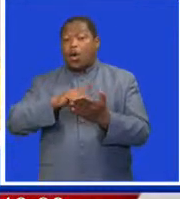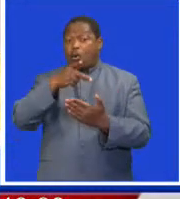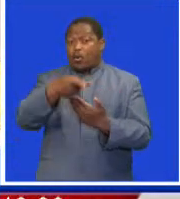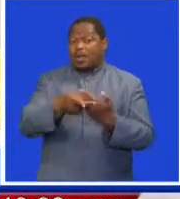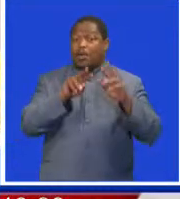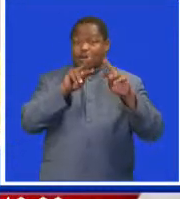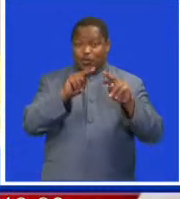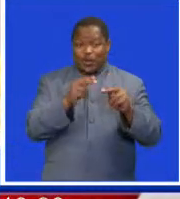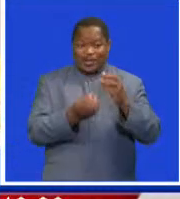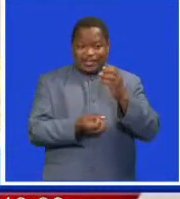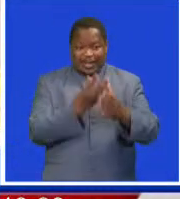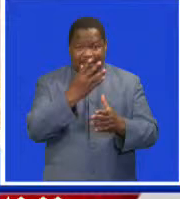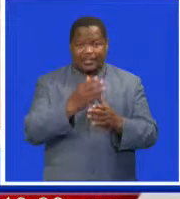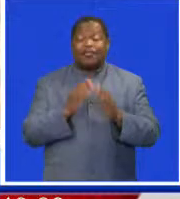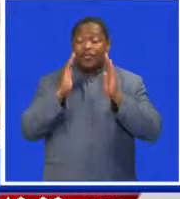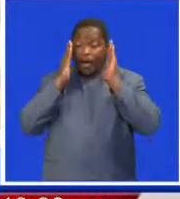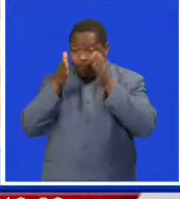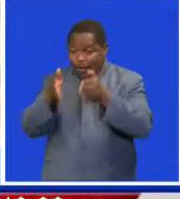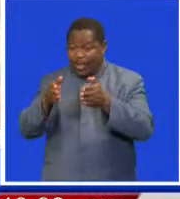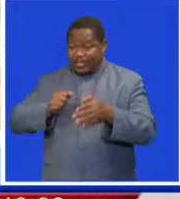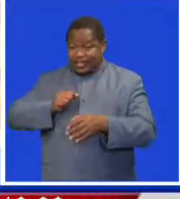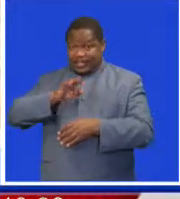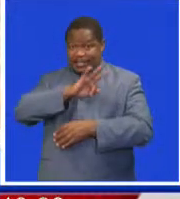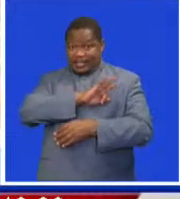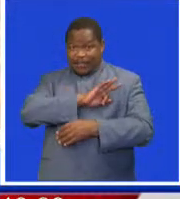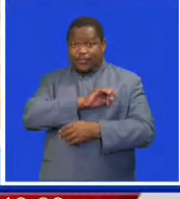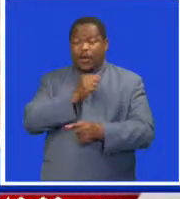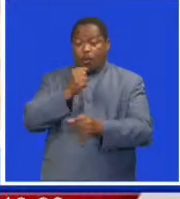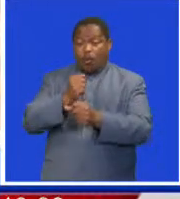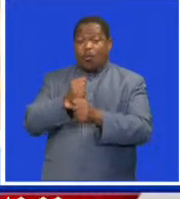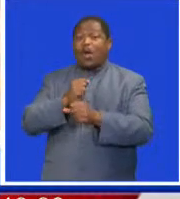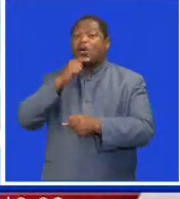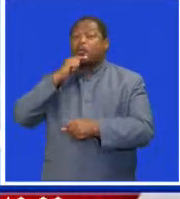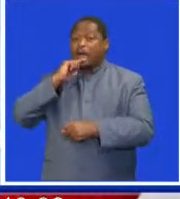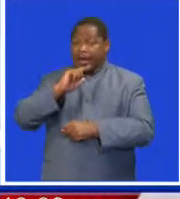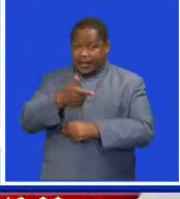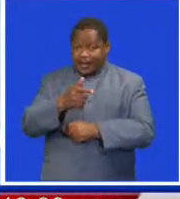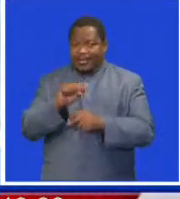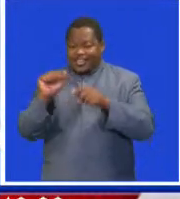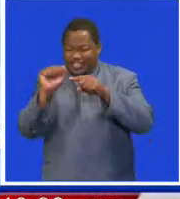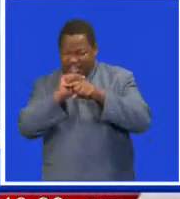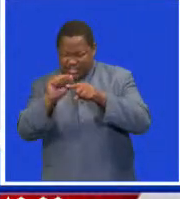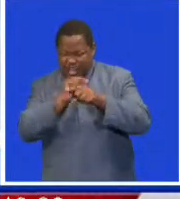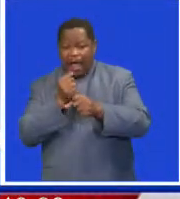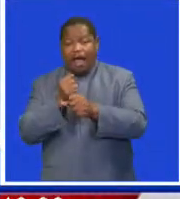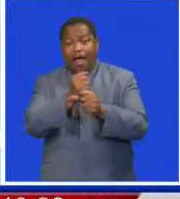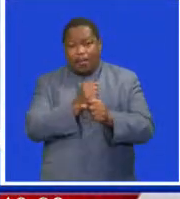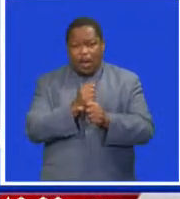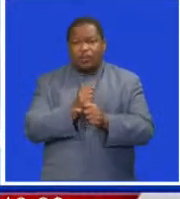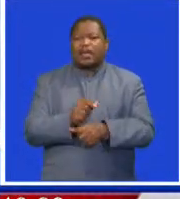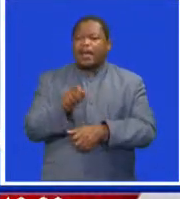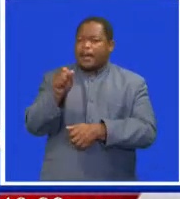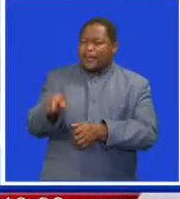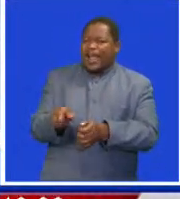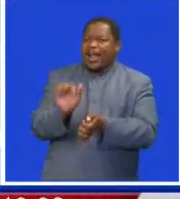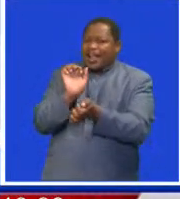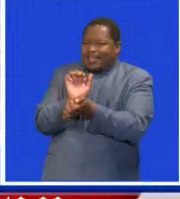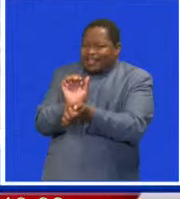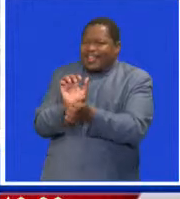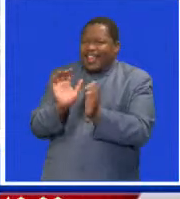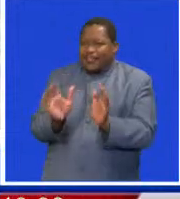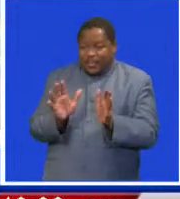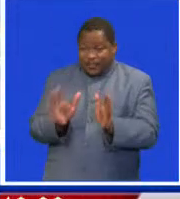emaphoyisa alo ngebumgcoka bekwesekelwa umuntu lose elulame emkhuhlaneni iCOVID-19. Nakachaza ngalolu hlelo